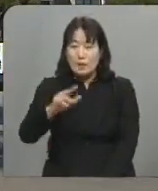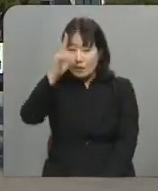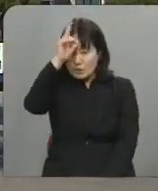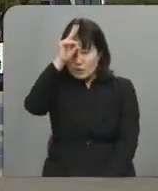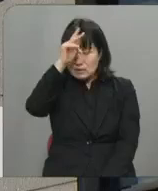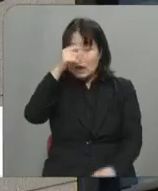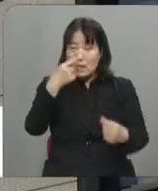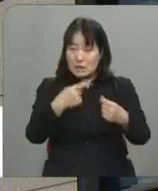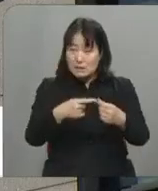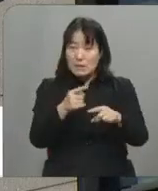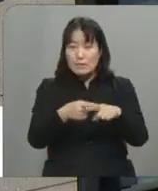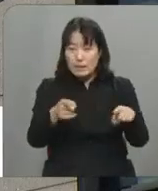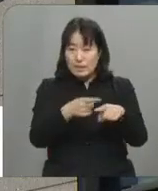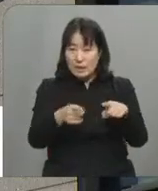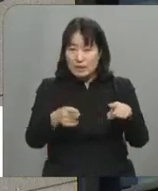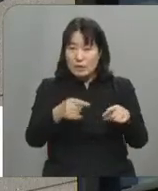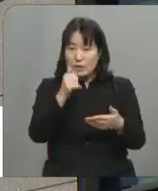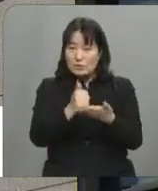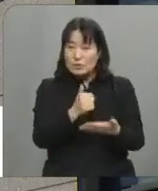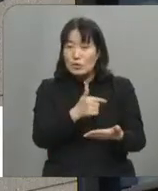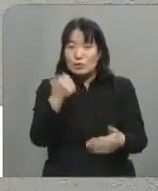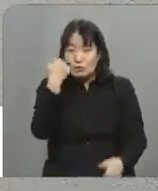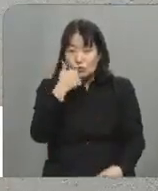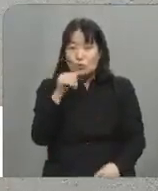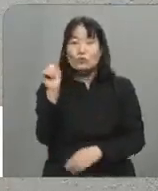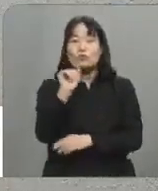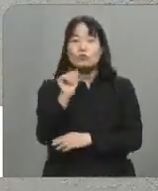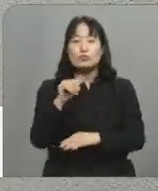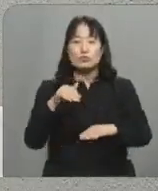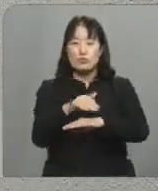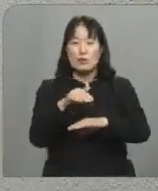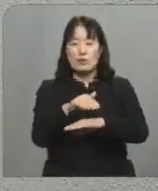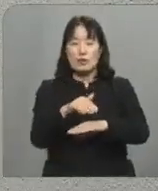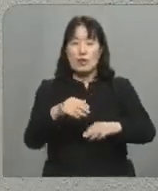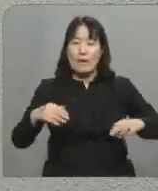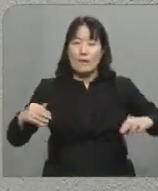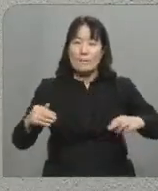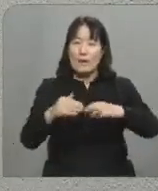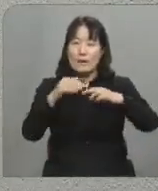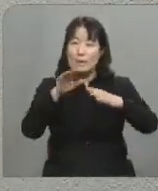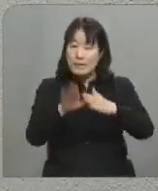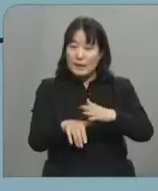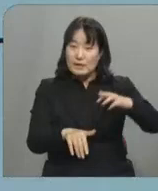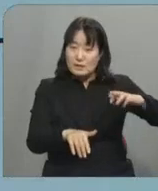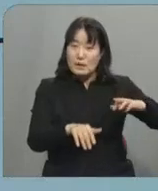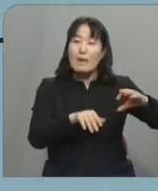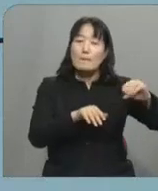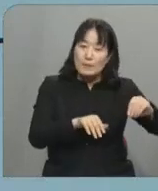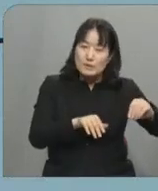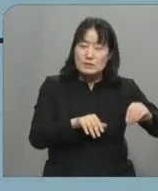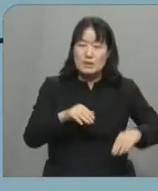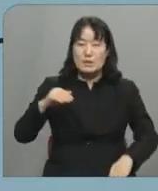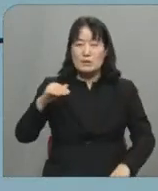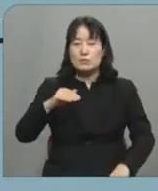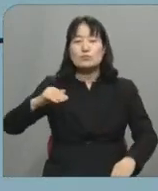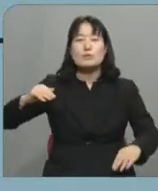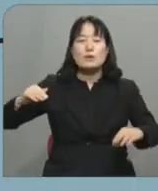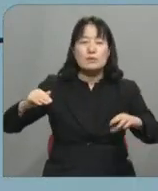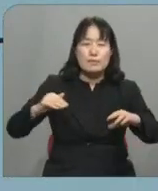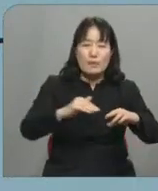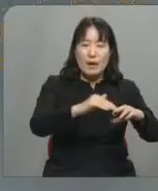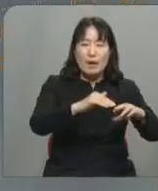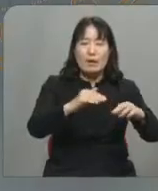경찰의 1차 판단은 가해 차량은 승용차였습니다. 충돌 직전 트랙터는 멈춰섰는데 승용차는 안 멈췄기